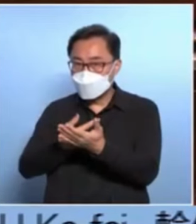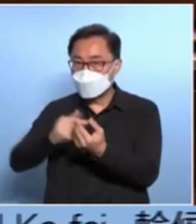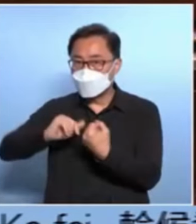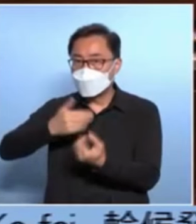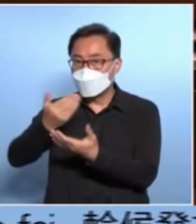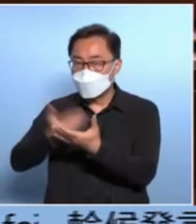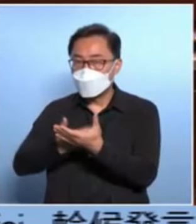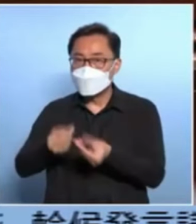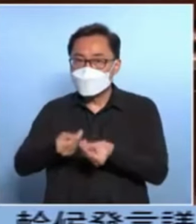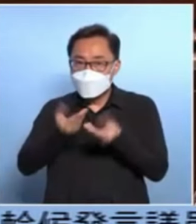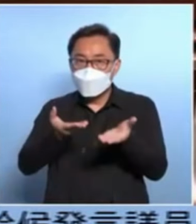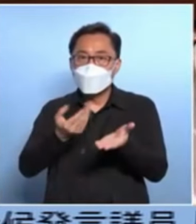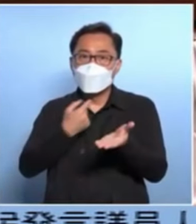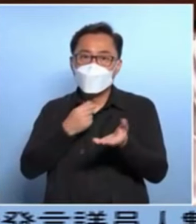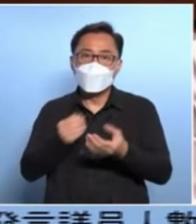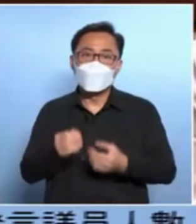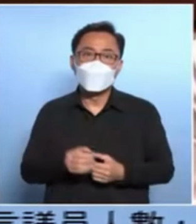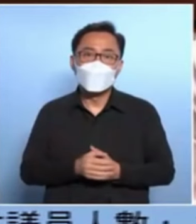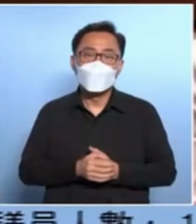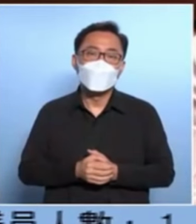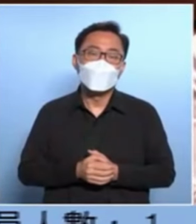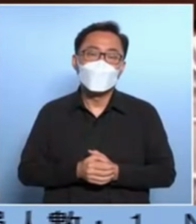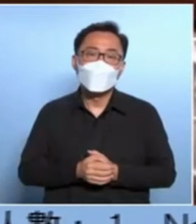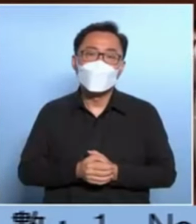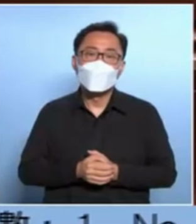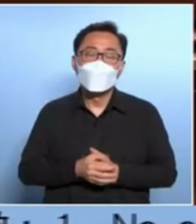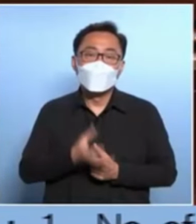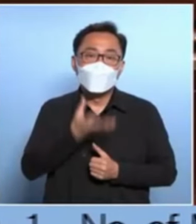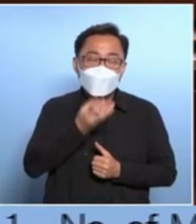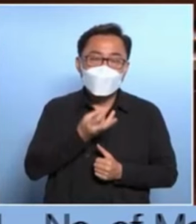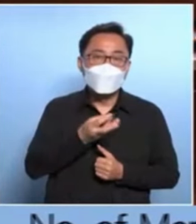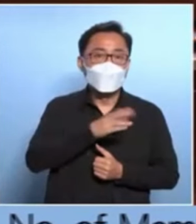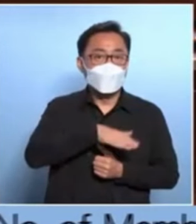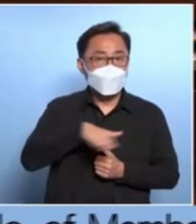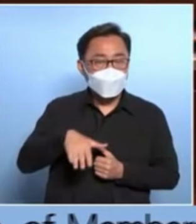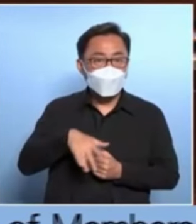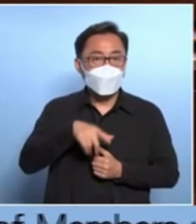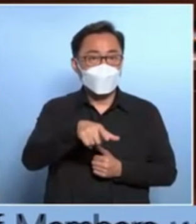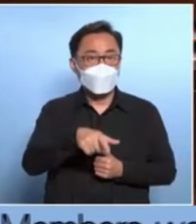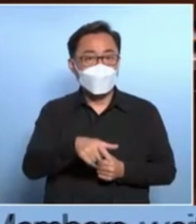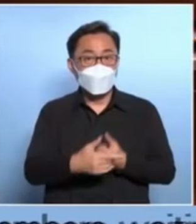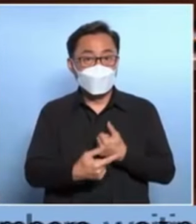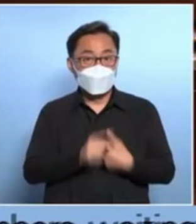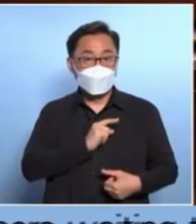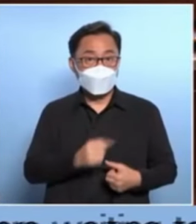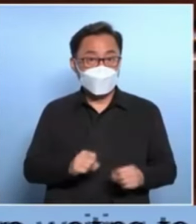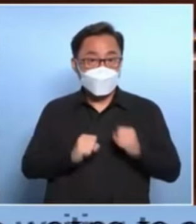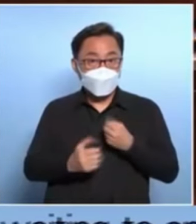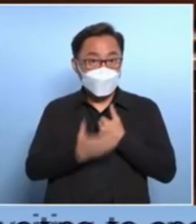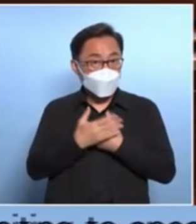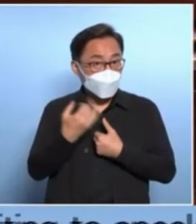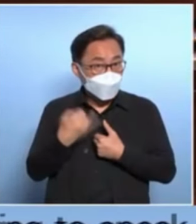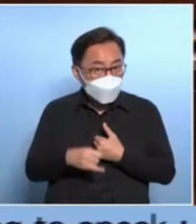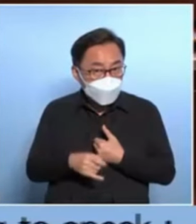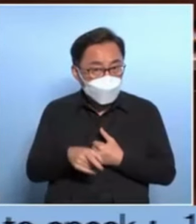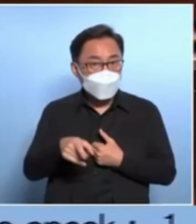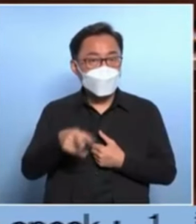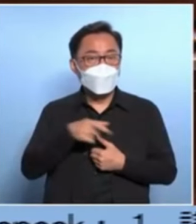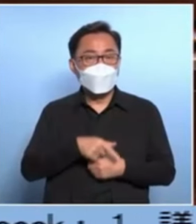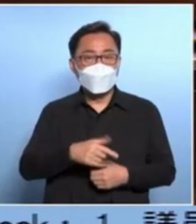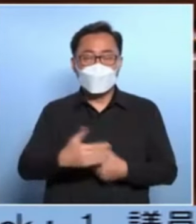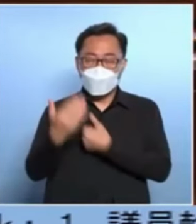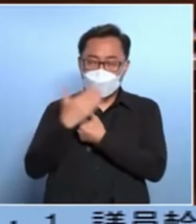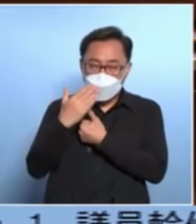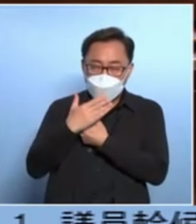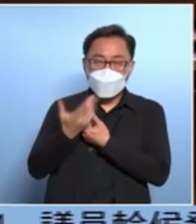嘅。咁其實兒童幼兒，我諗大家都知道佢哋唔識得保護自己，就算佢哋被虐被傷害，佢哋都唔